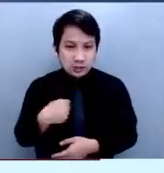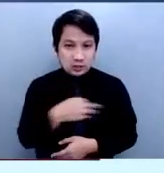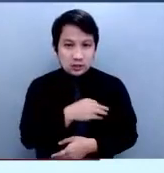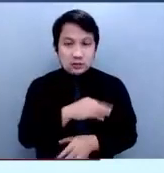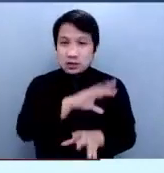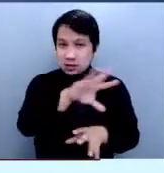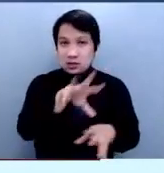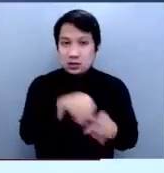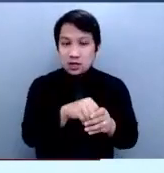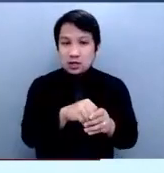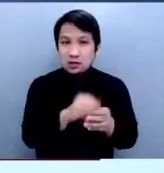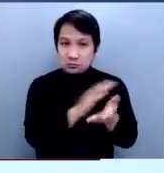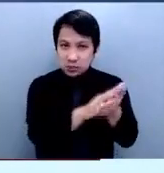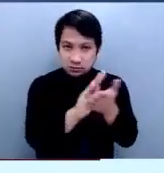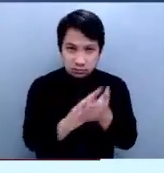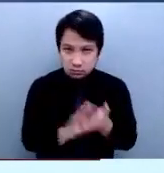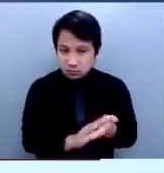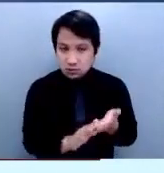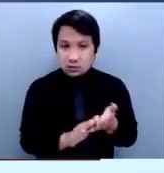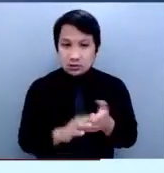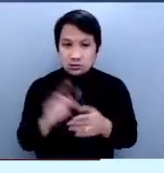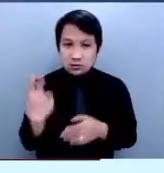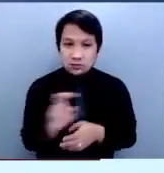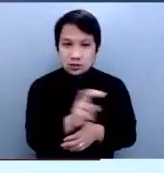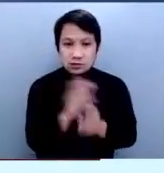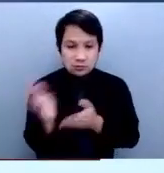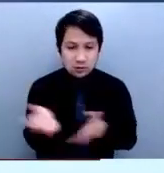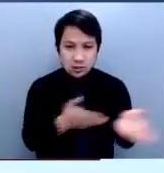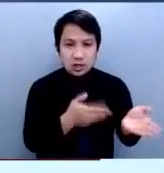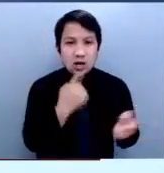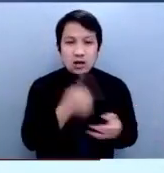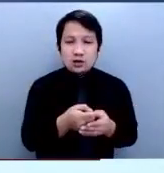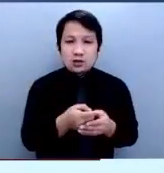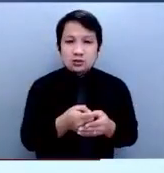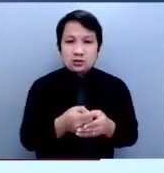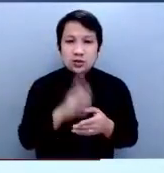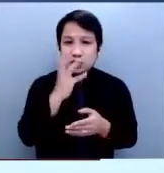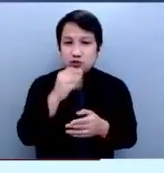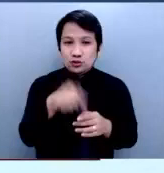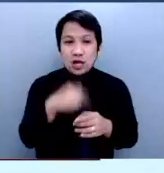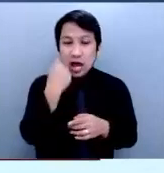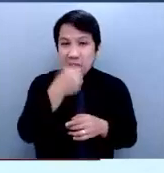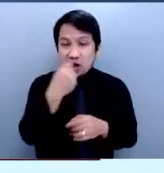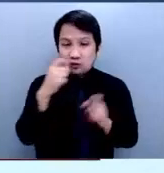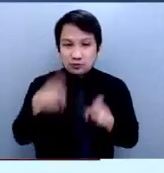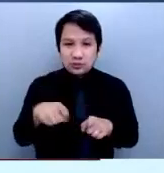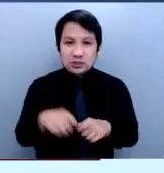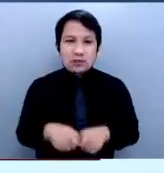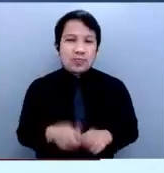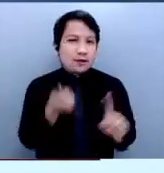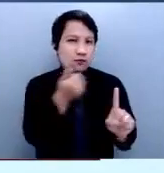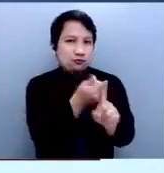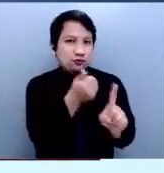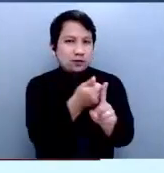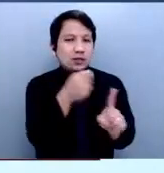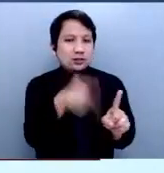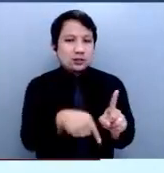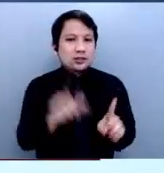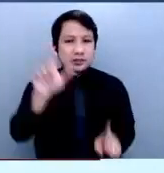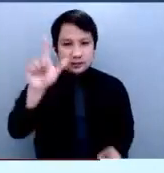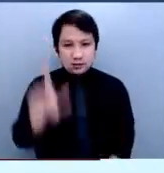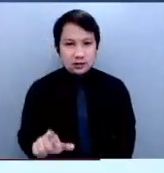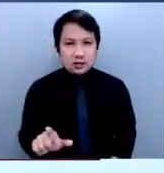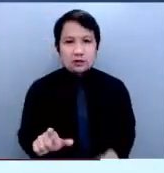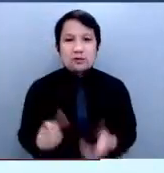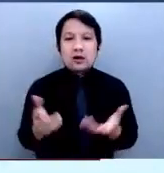sa paglilinis, pagbiyahe ng mga pasyente, pati yung mga in charge sa swab test. Automatic namang low risk